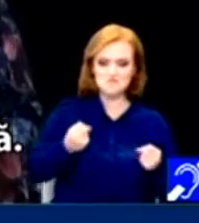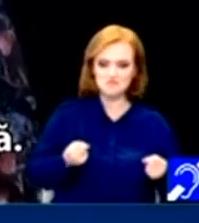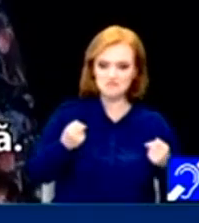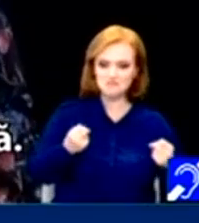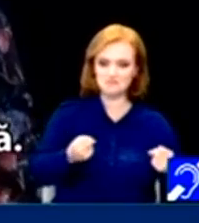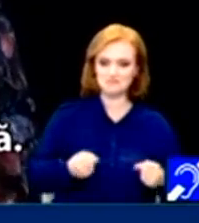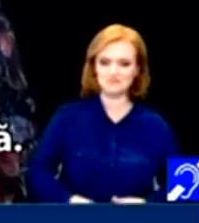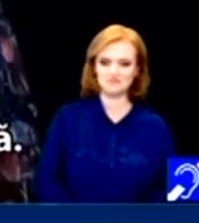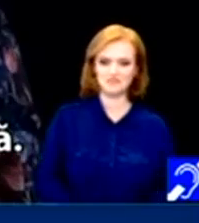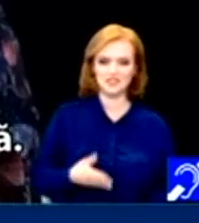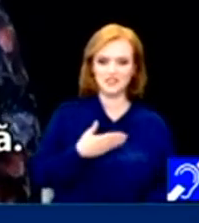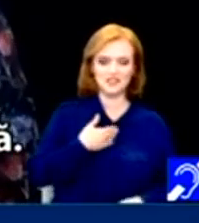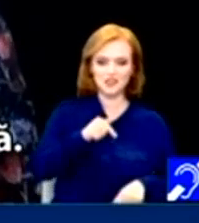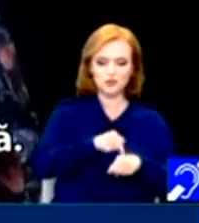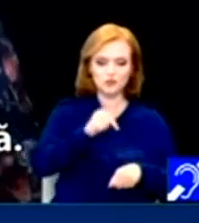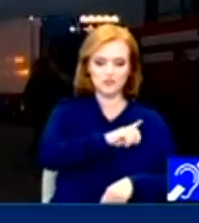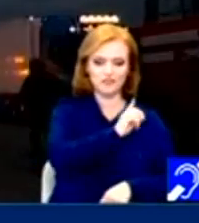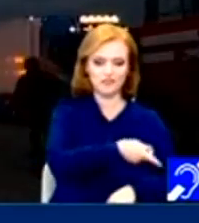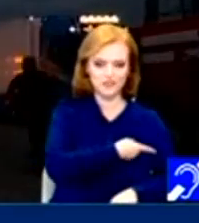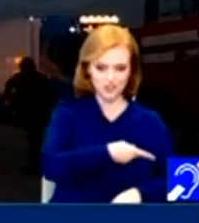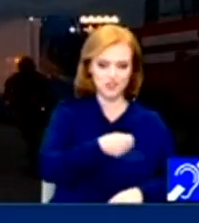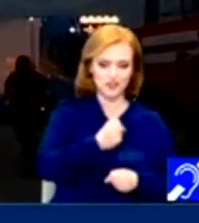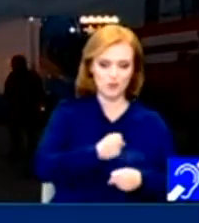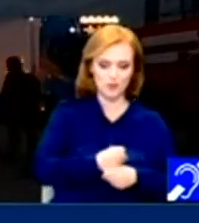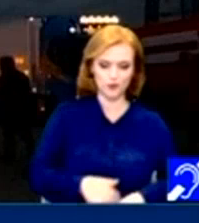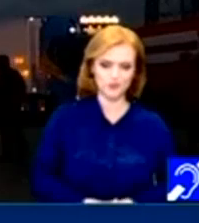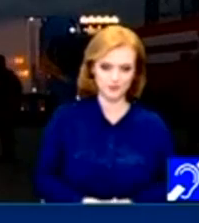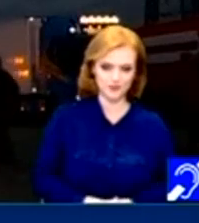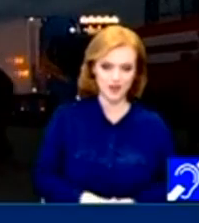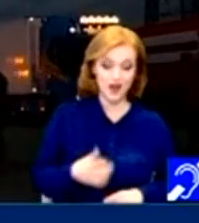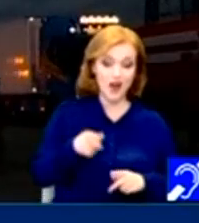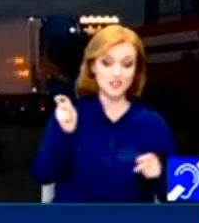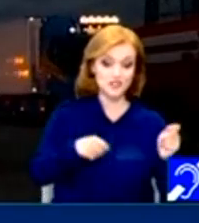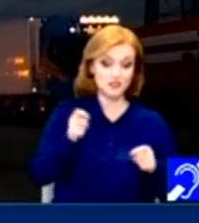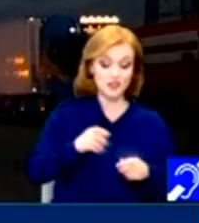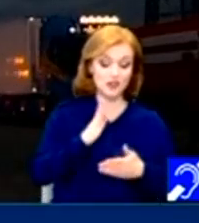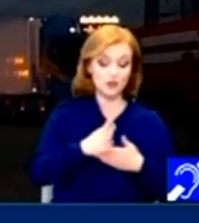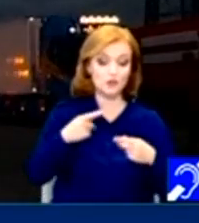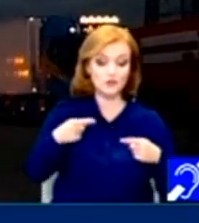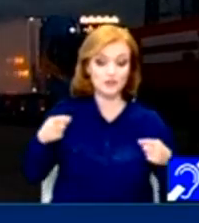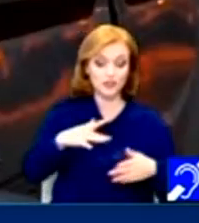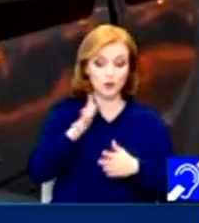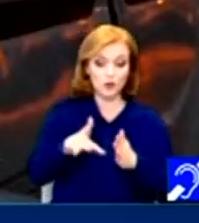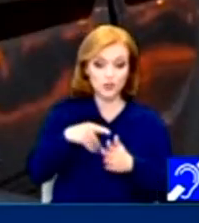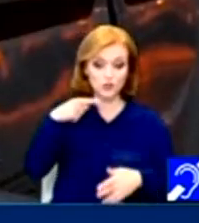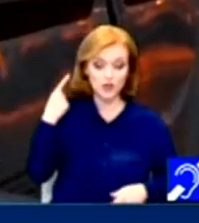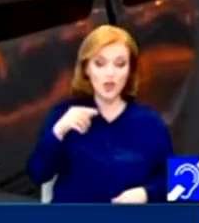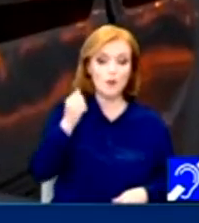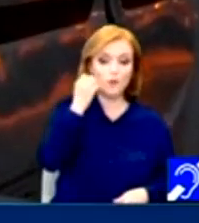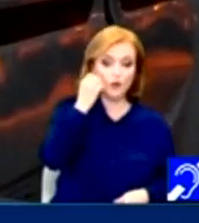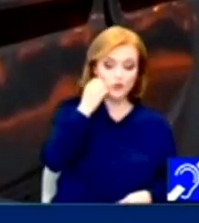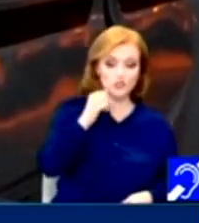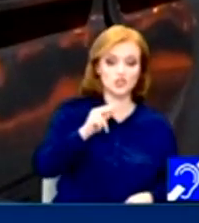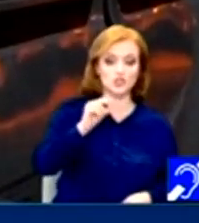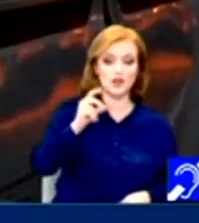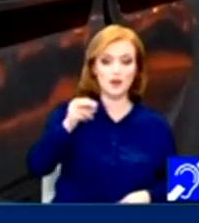ПГУ, то физические силы я никакой не применяю. Festivalul are loc în mai multe orașe din Rusia: Moscova, Chelyabinsk, Nabereșnie